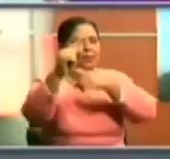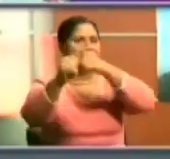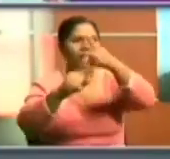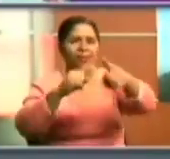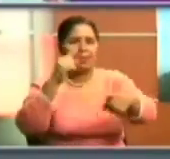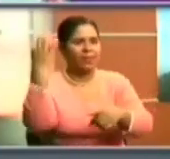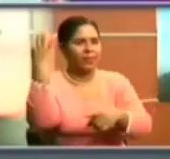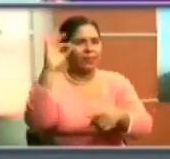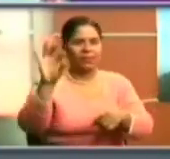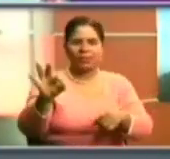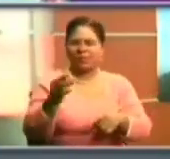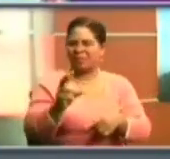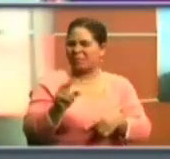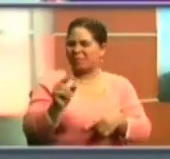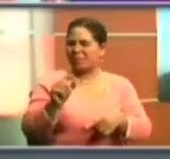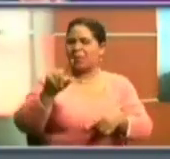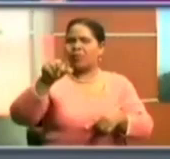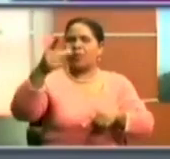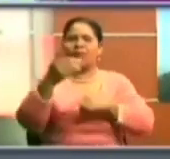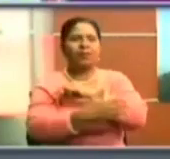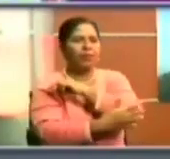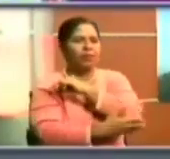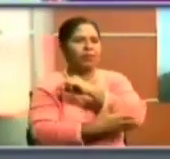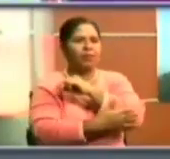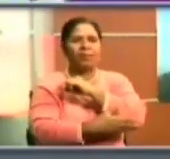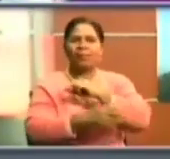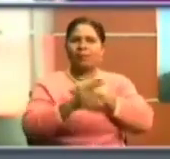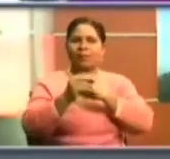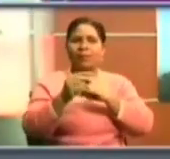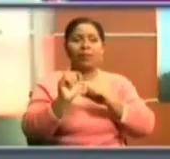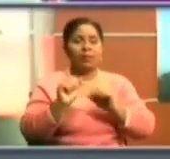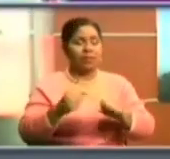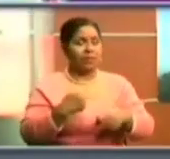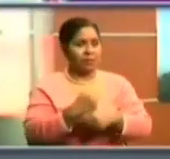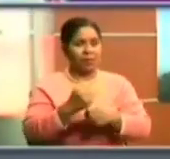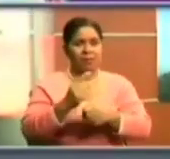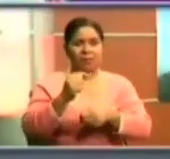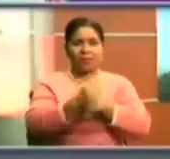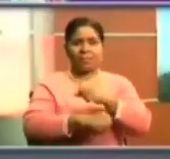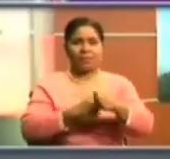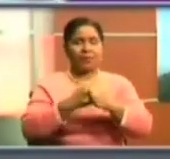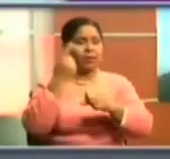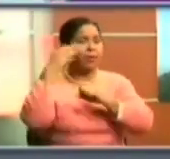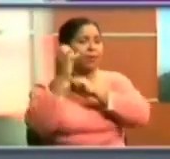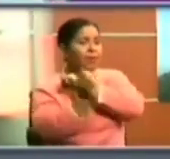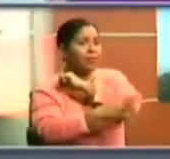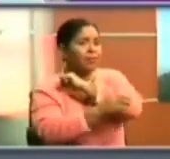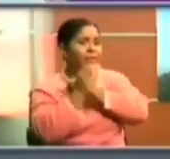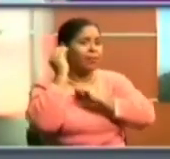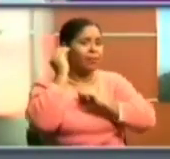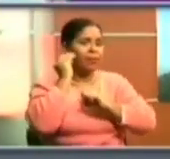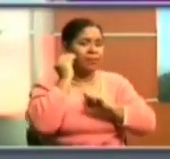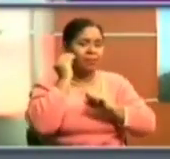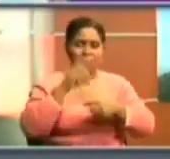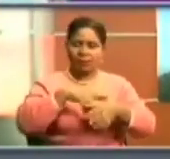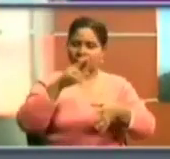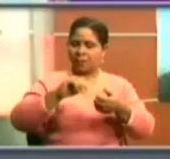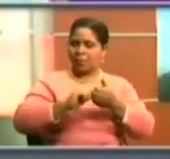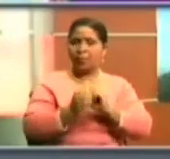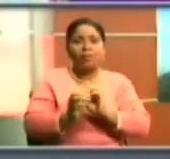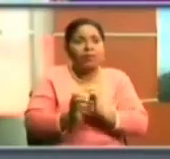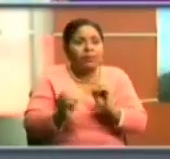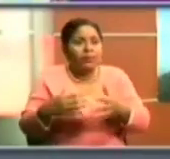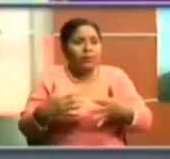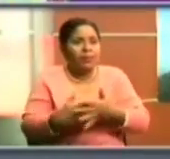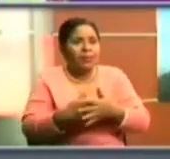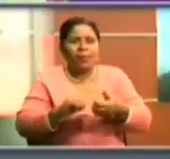métropolitaine. Vous savez bien qu'à fait dans Martinique, dans Guadeloupe, aujourd'hui, il y a 20 ans, les gens qui ont fatra la caille, aujourd'hui, tout le problème ça résout. Regardez les fatras qui ont un café,